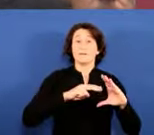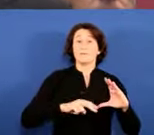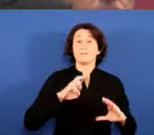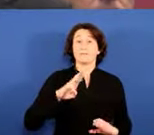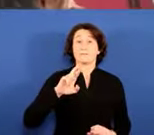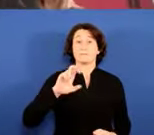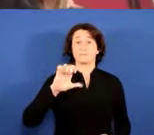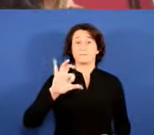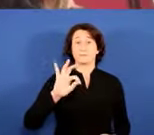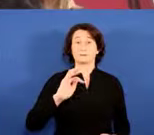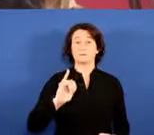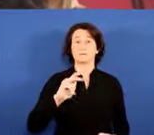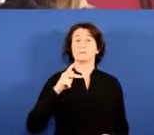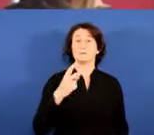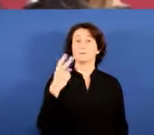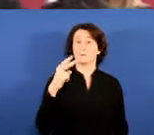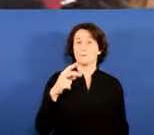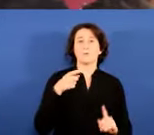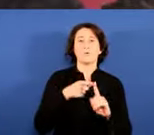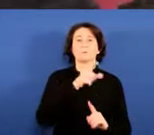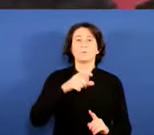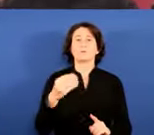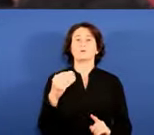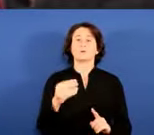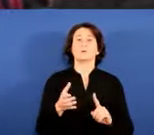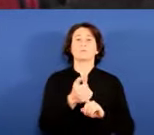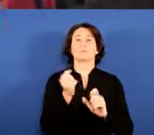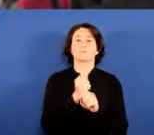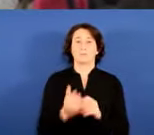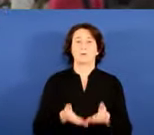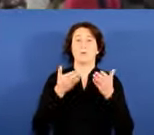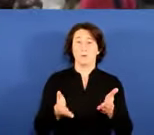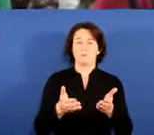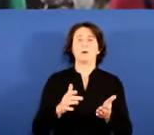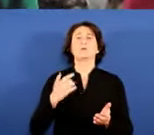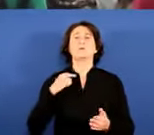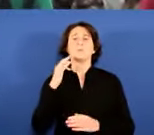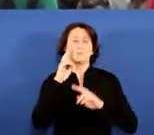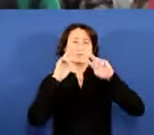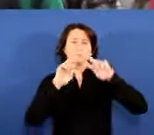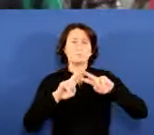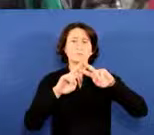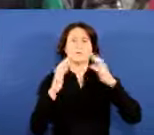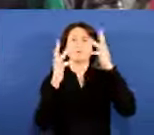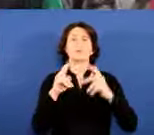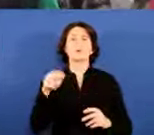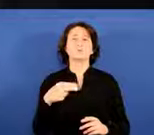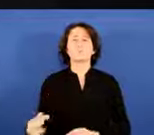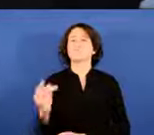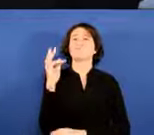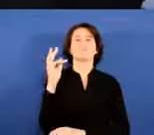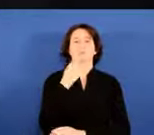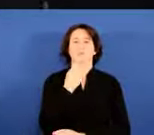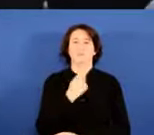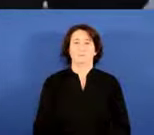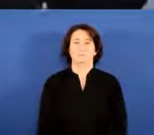azoka hori lan aukera baten bila tabiltzan, edo beren prestakuntza hobetu nahi duten Bizkaiko gazteei orientazioa eskaintzeko.